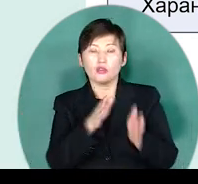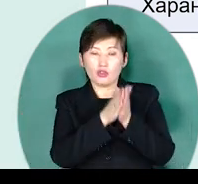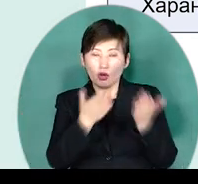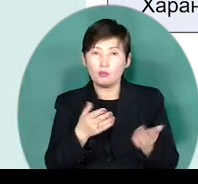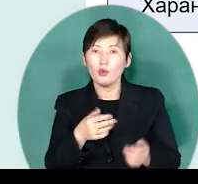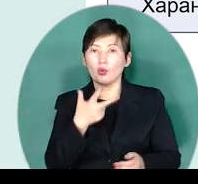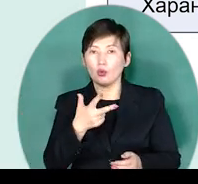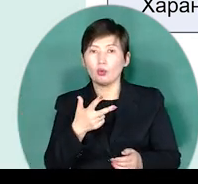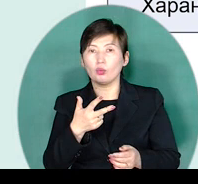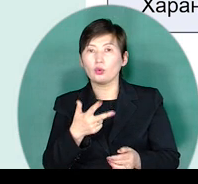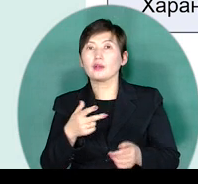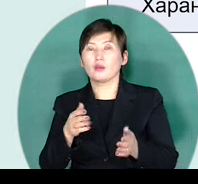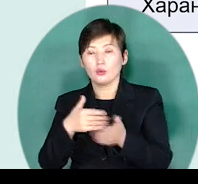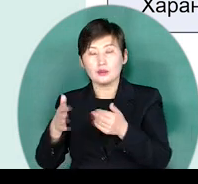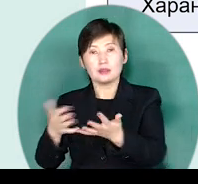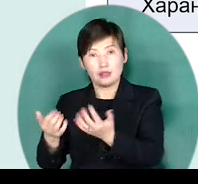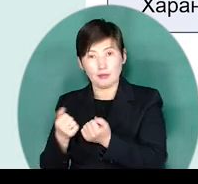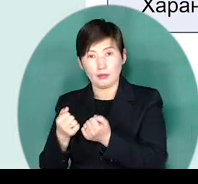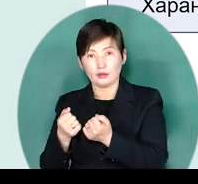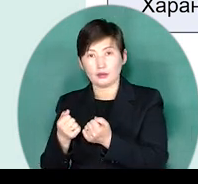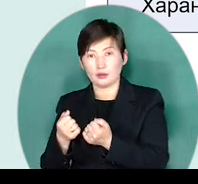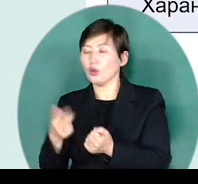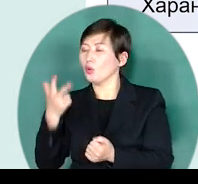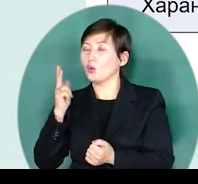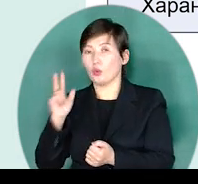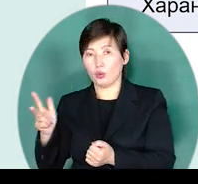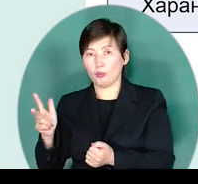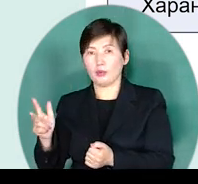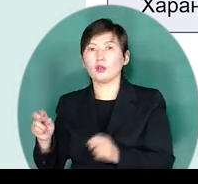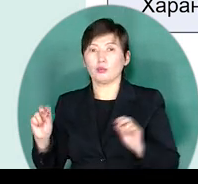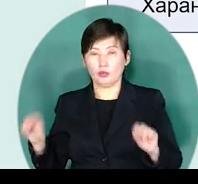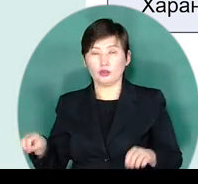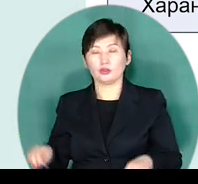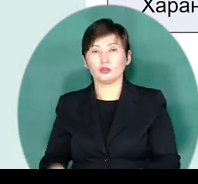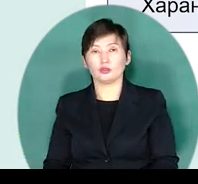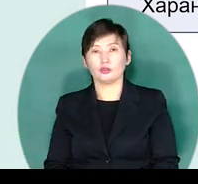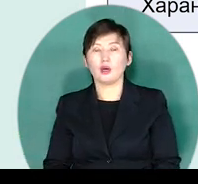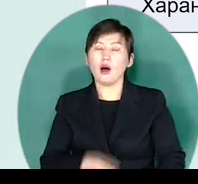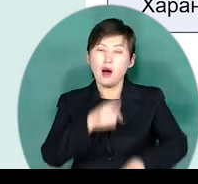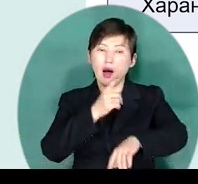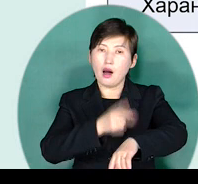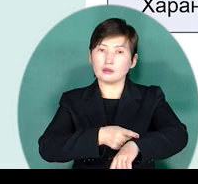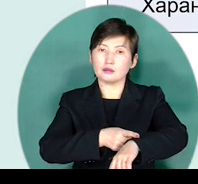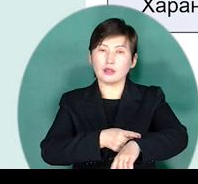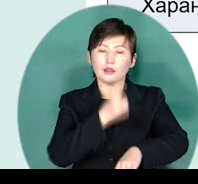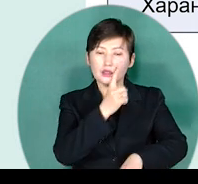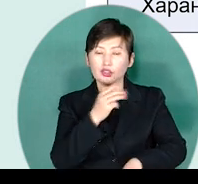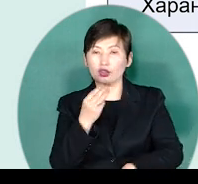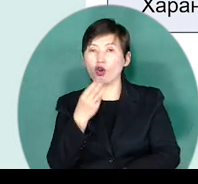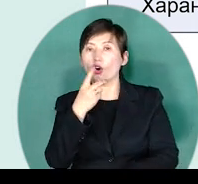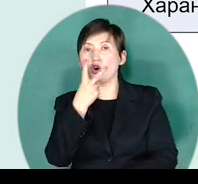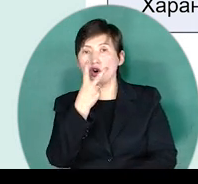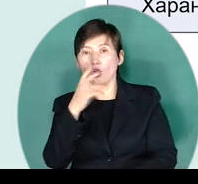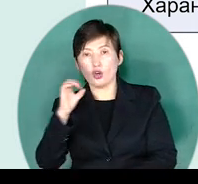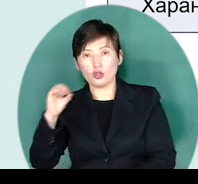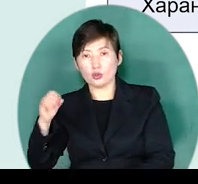нь хэд болох вэ хөөхтөө те? Мэдээж 30000 шүү дээ. За харандаа нэг бүрөө нь 200 төгрөг бол